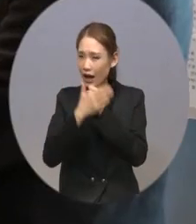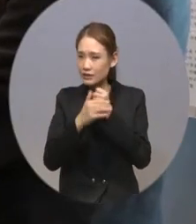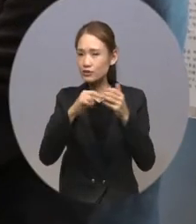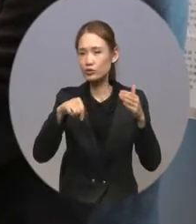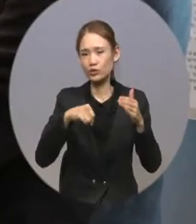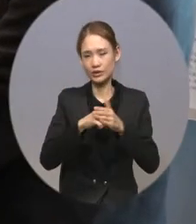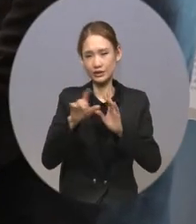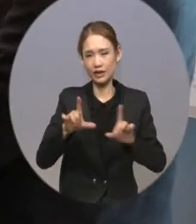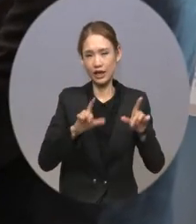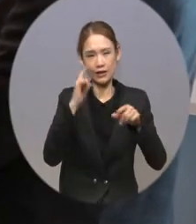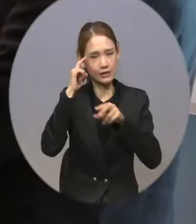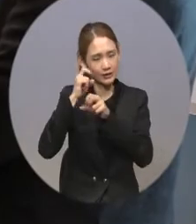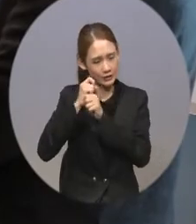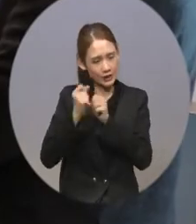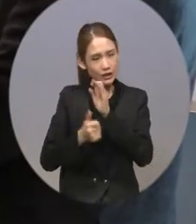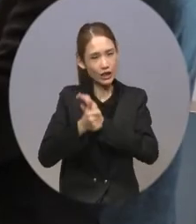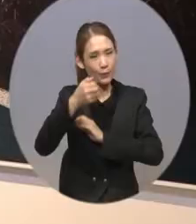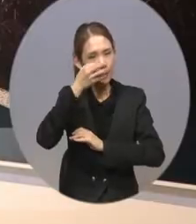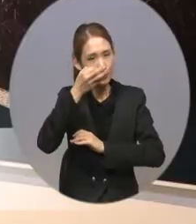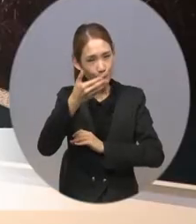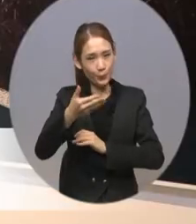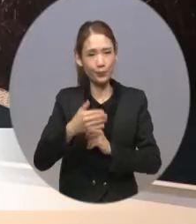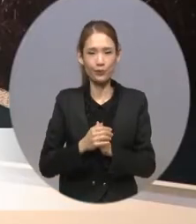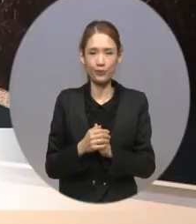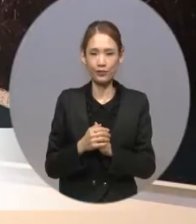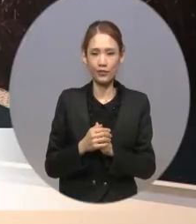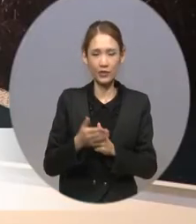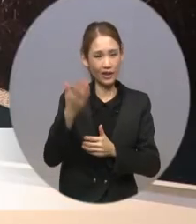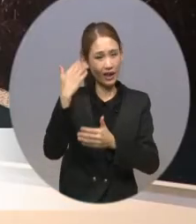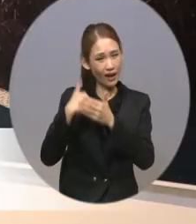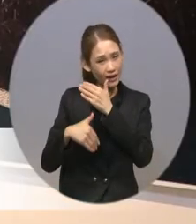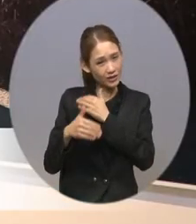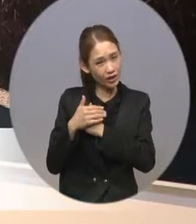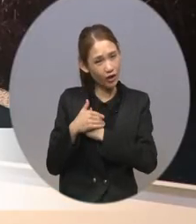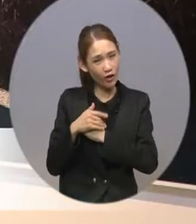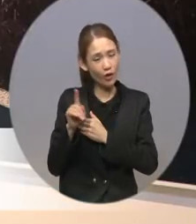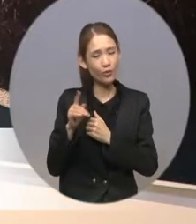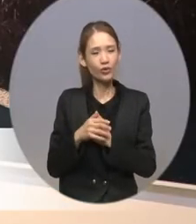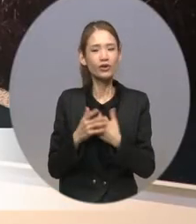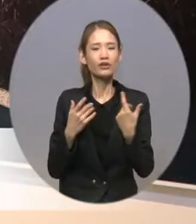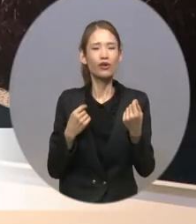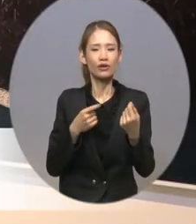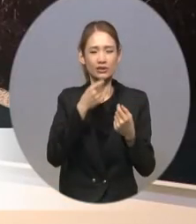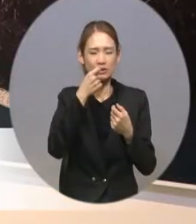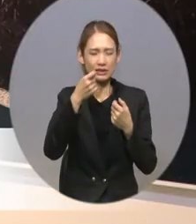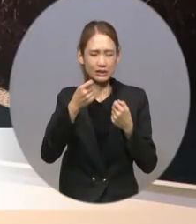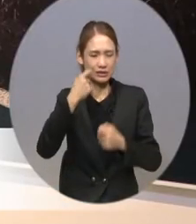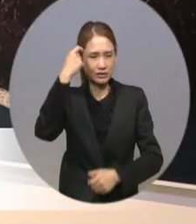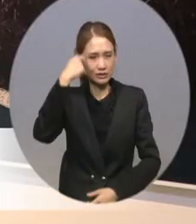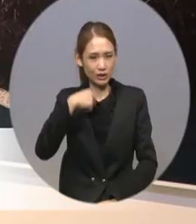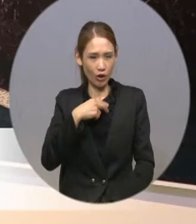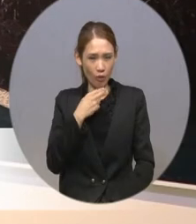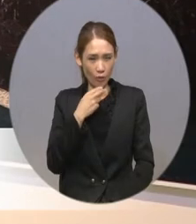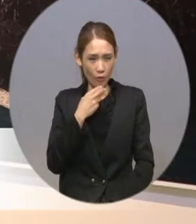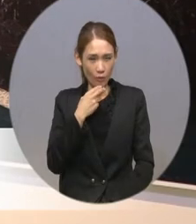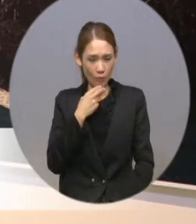희망을 표현해냈다고 말합니다. 예전에는 이렇게 친근감 있게 느끼지